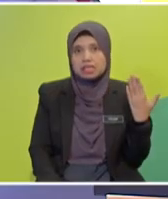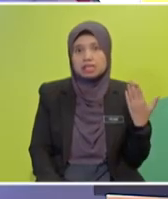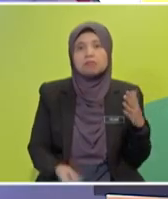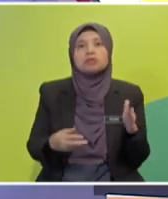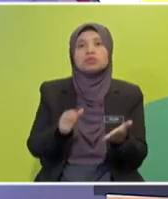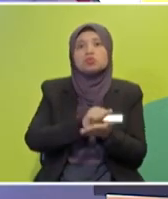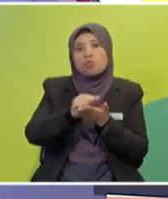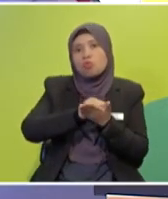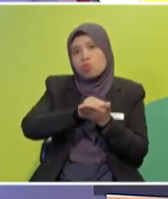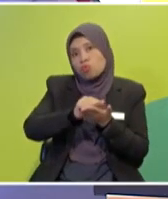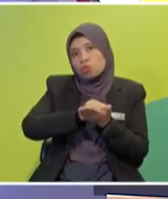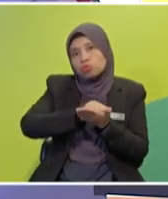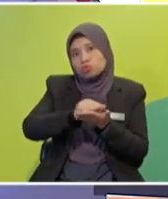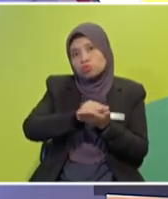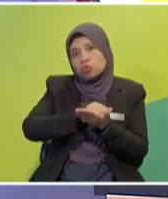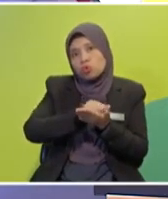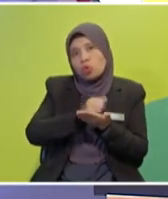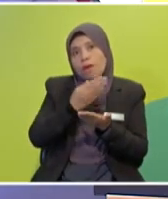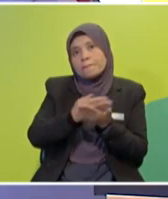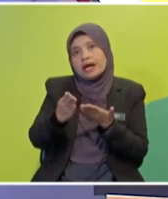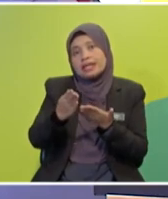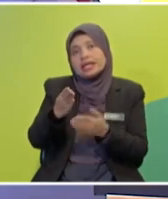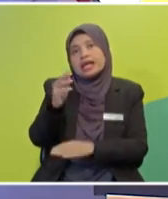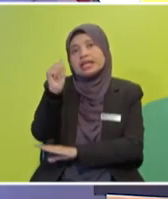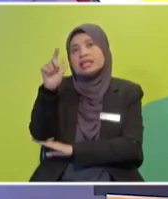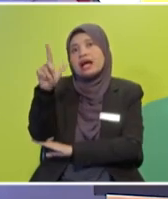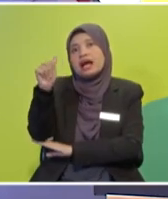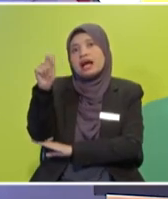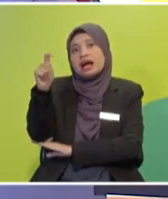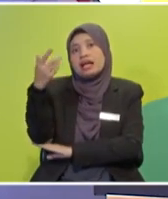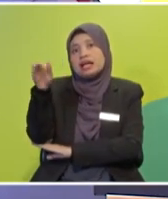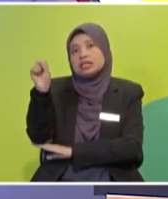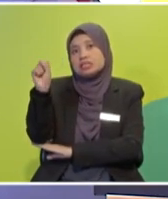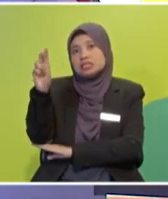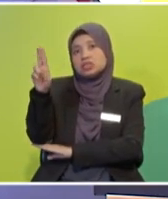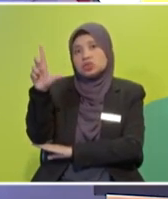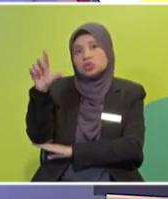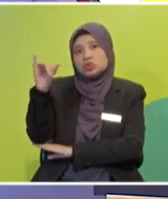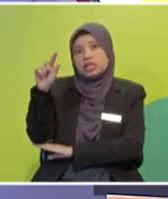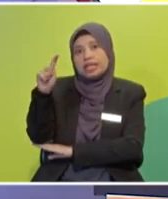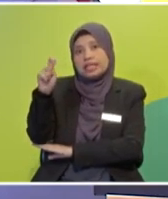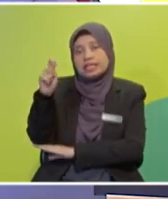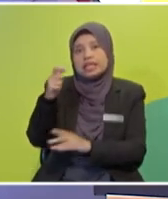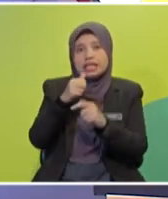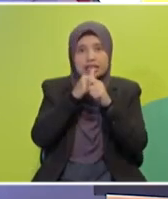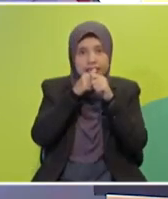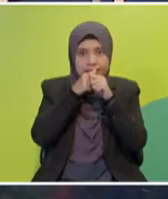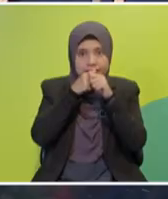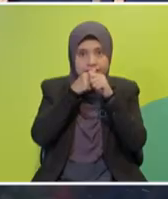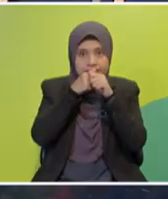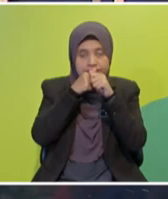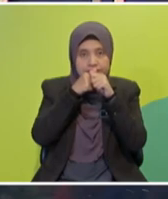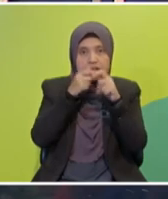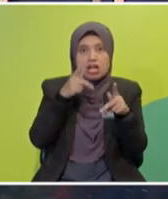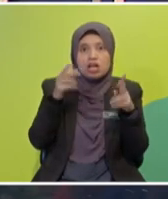bahagian alat sulit, bahagian sulit dan lipatan. Kita punya anggota badan kita kan ada lipat-lipat. Kalau orang yang besar